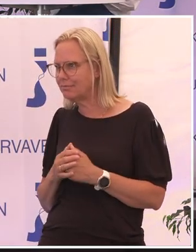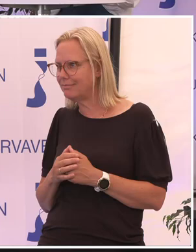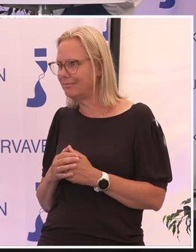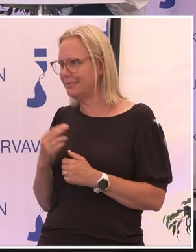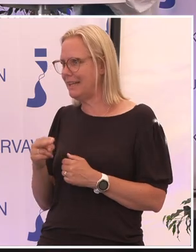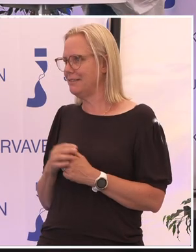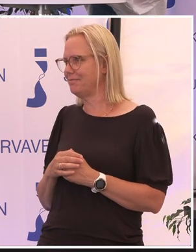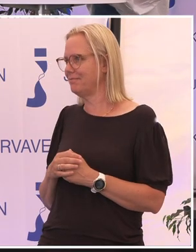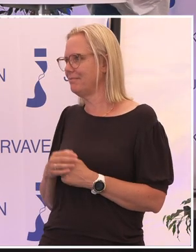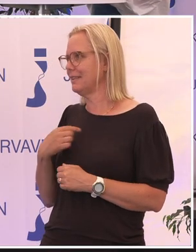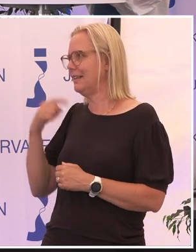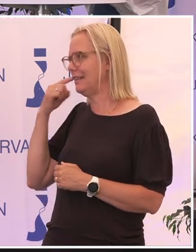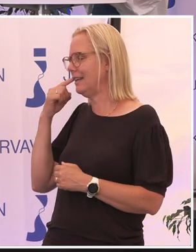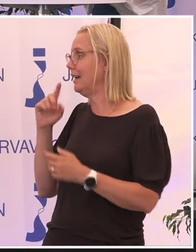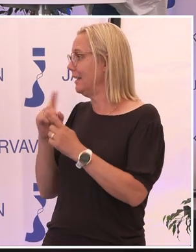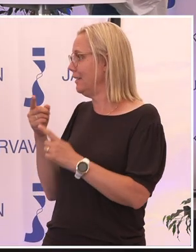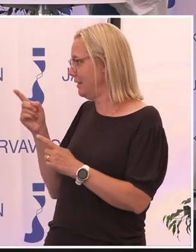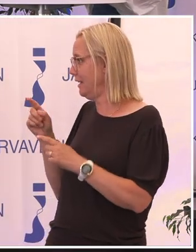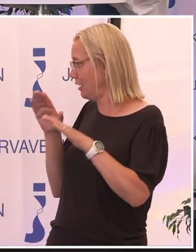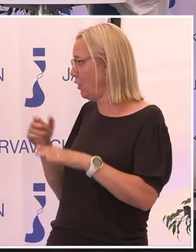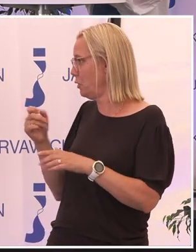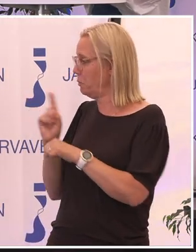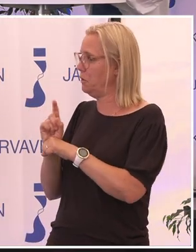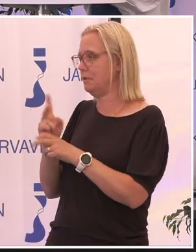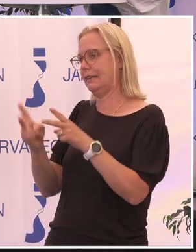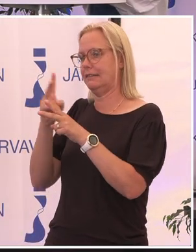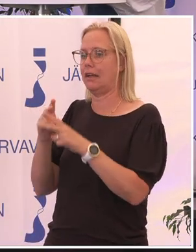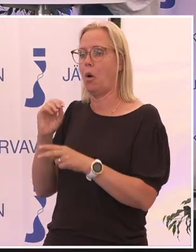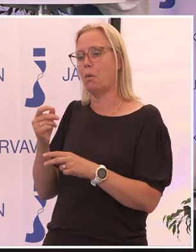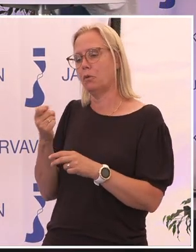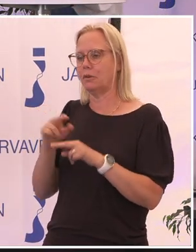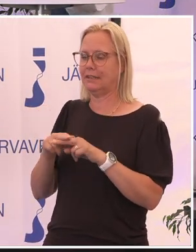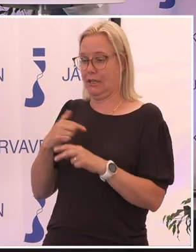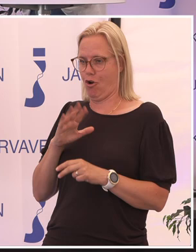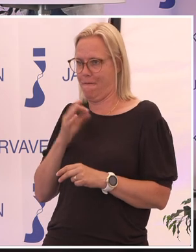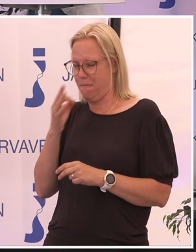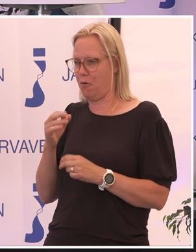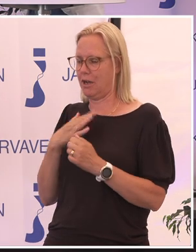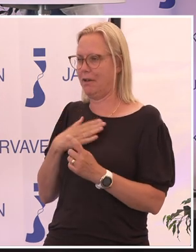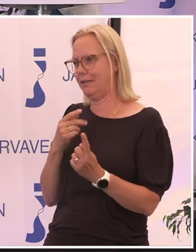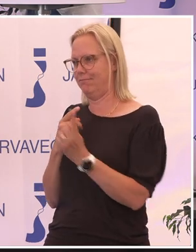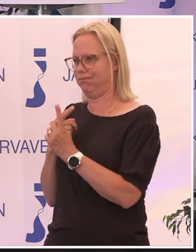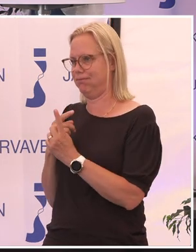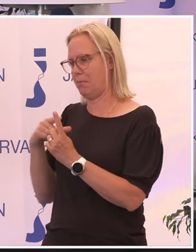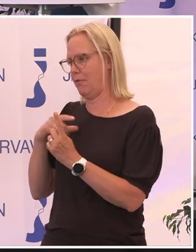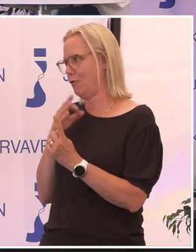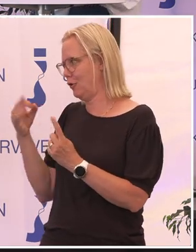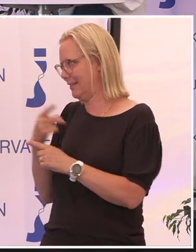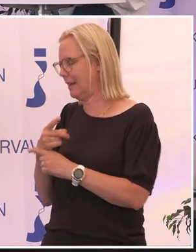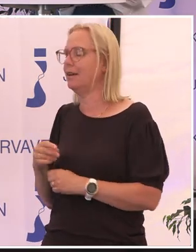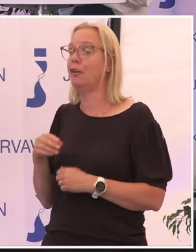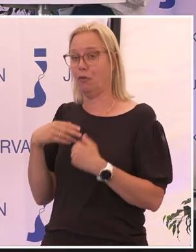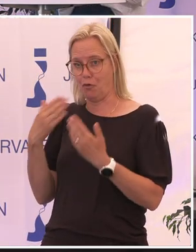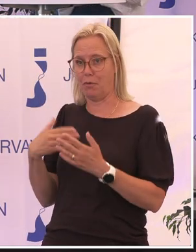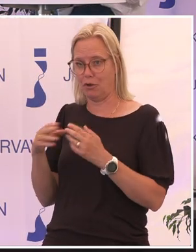Nej och jag tänker så här, ni kommer kanske vara kvar i någon minut till kanske. Om det är så att man känner sig, ja men jag har en fråga men jag vill komma fram själv och ställa den. Då är ni